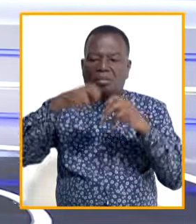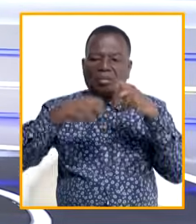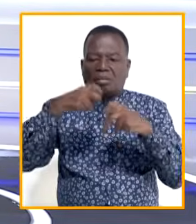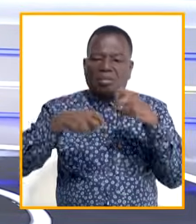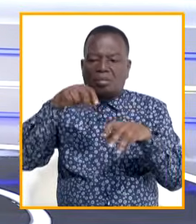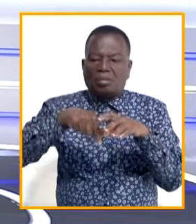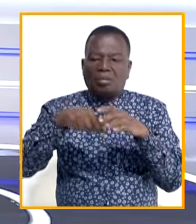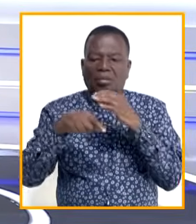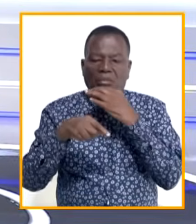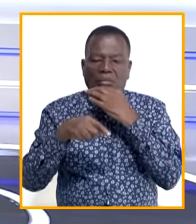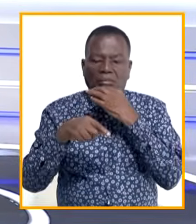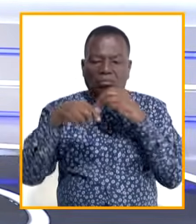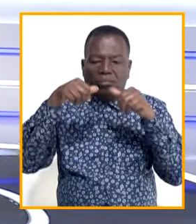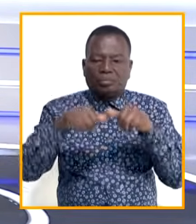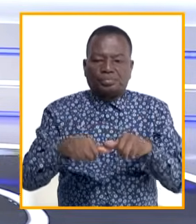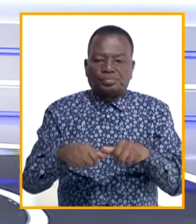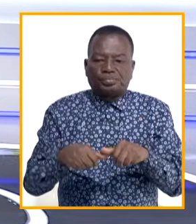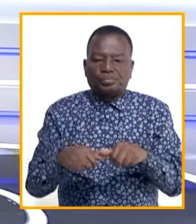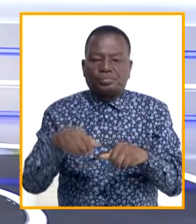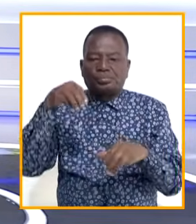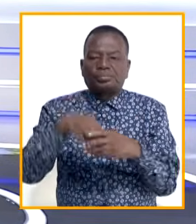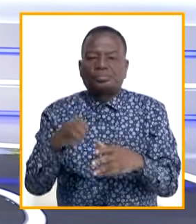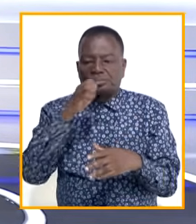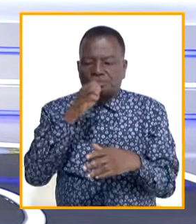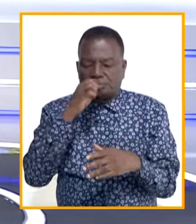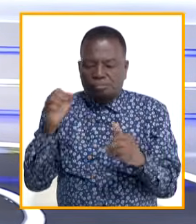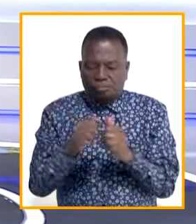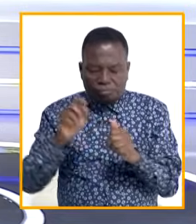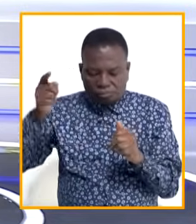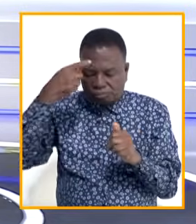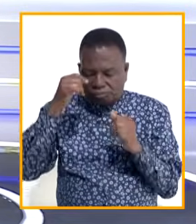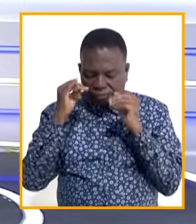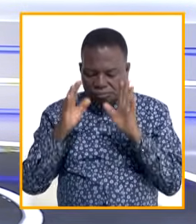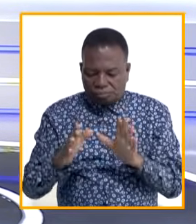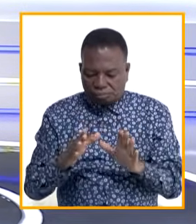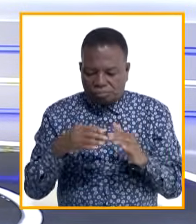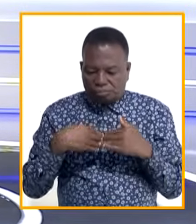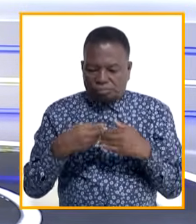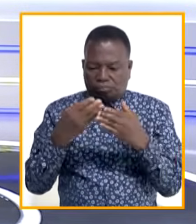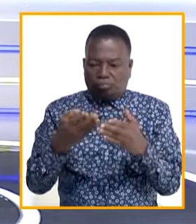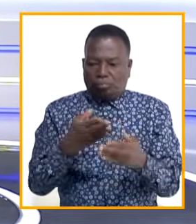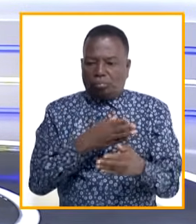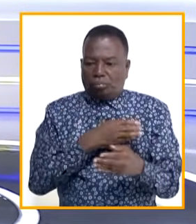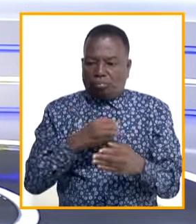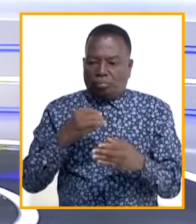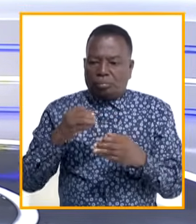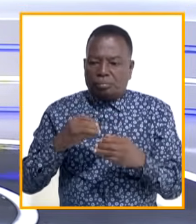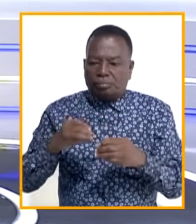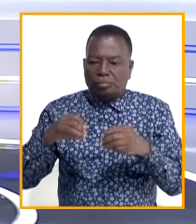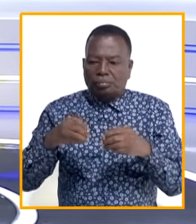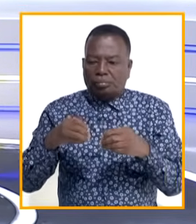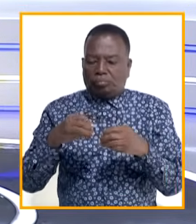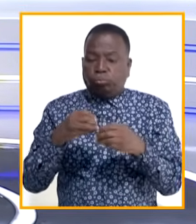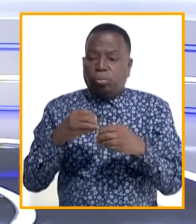problématique. On reste les pieds dans l'eau avec le gouvernement ivoirien qui veut assurer l'autosuffisance en produits